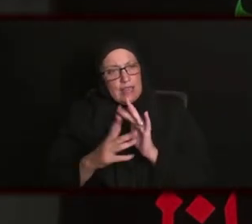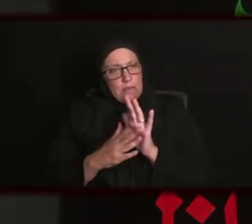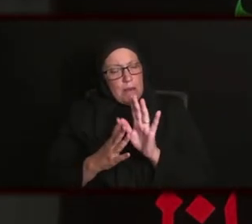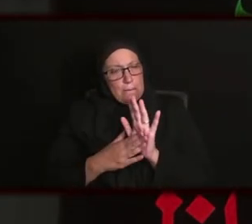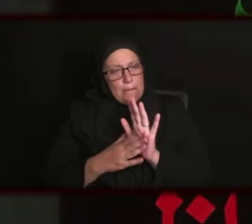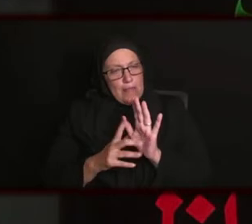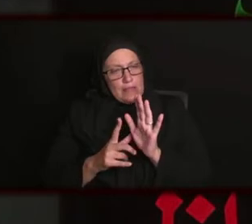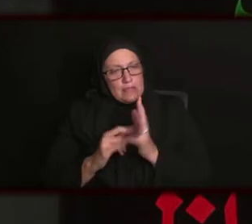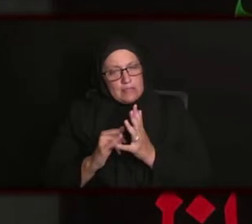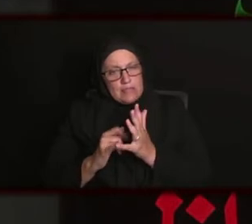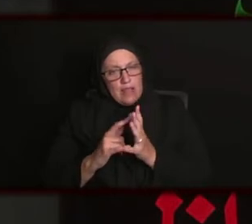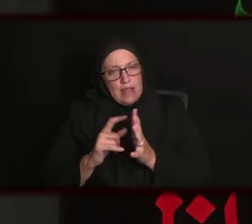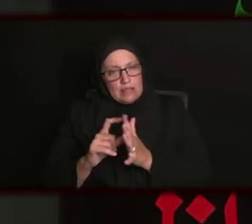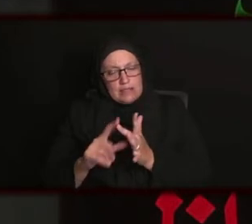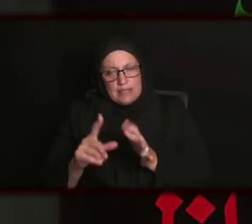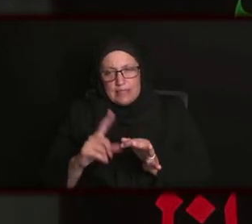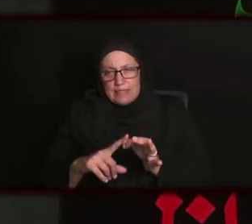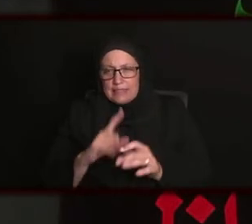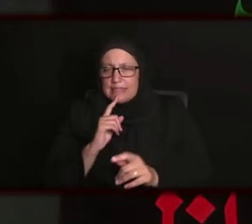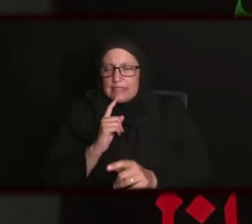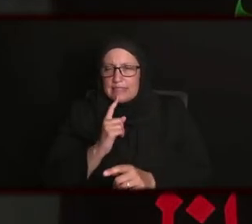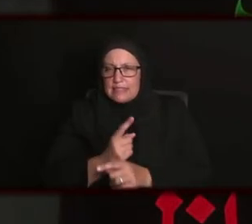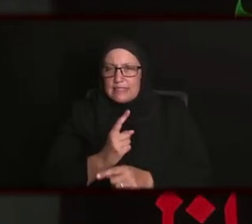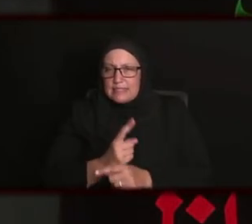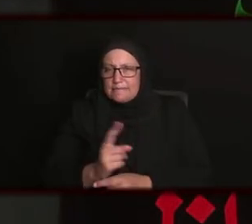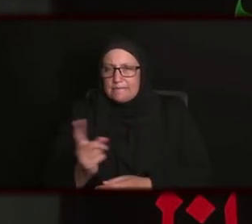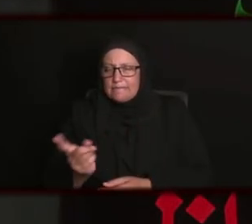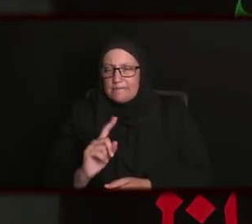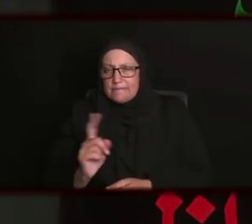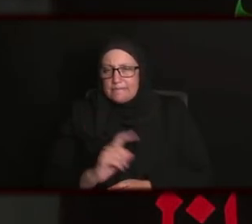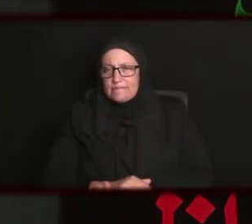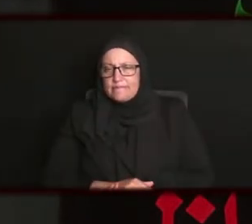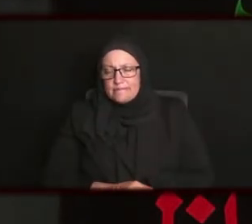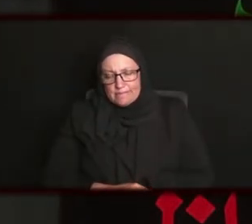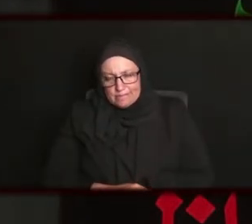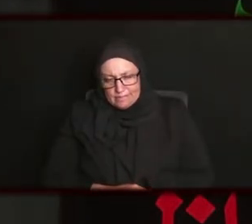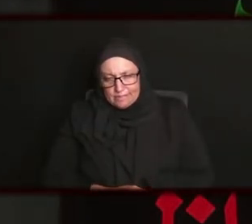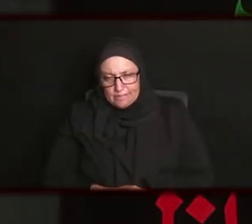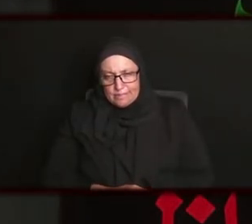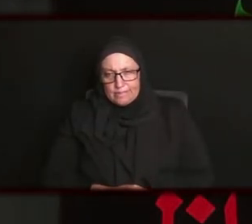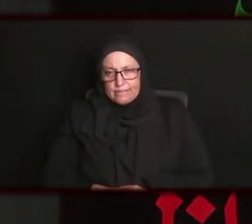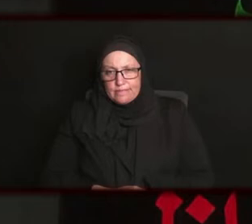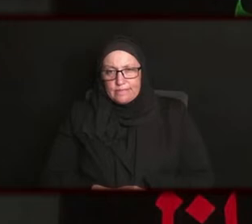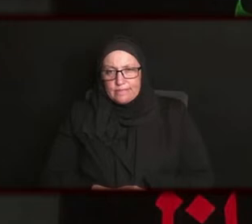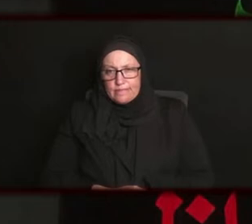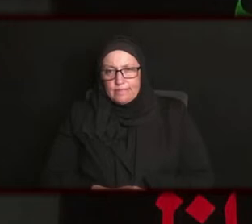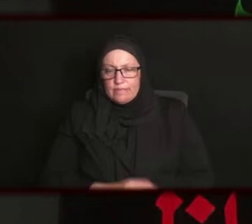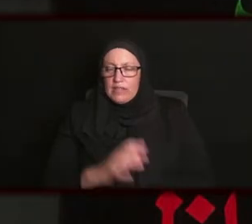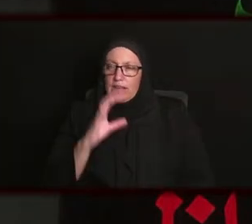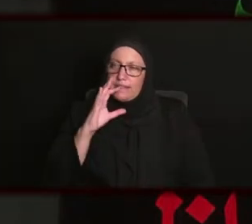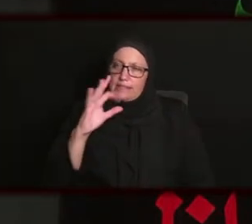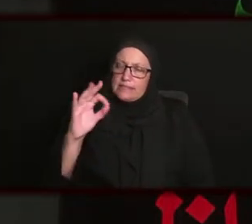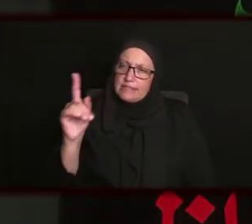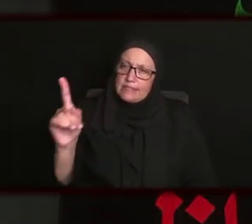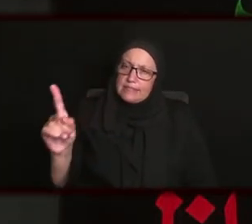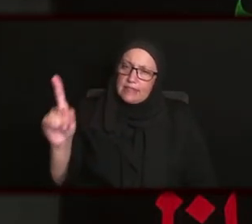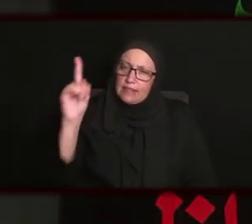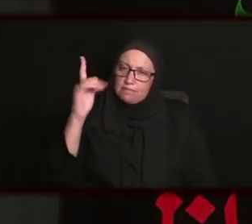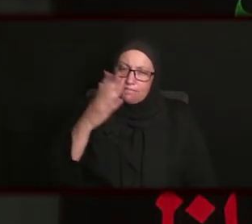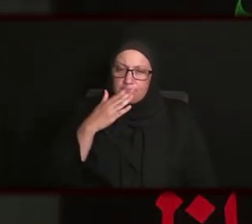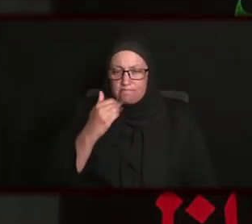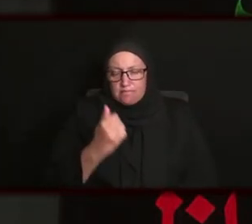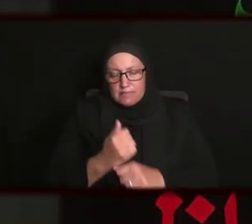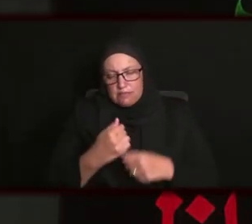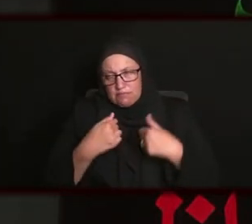says, وَاسْتَفْهِمِ اللَّهَ يُفْهِمْكَ. Ask Allah to make you